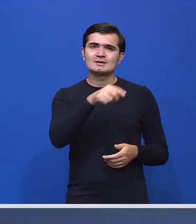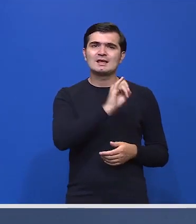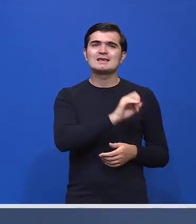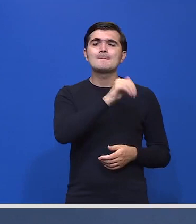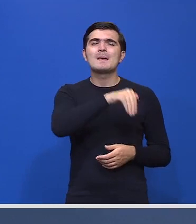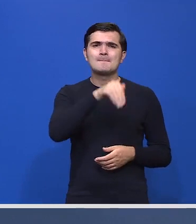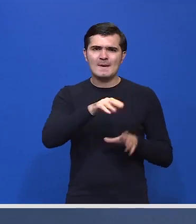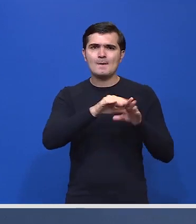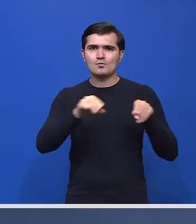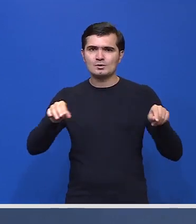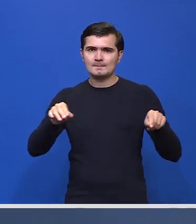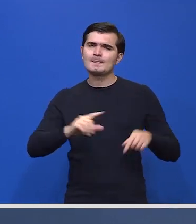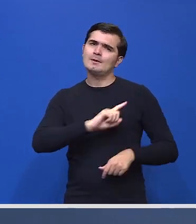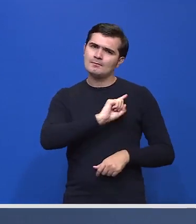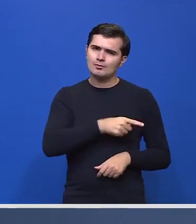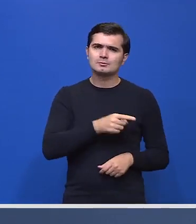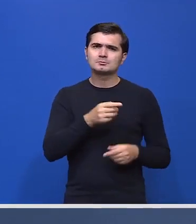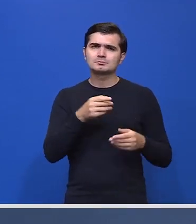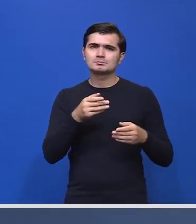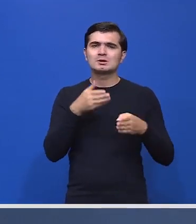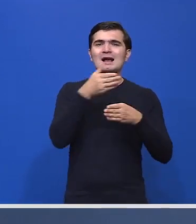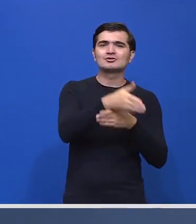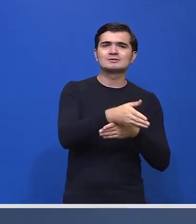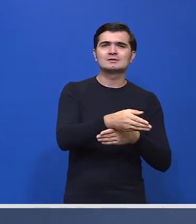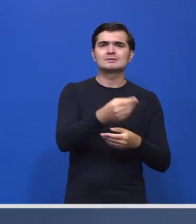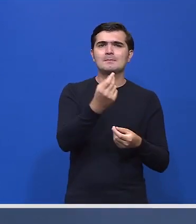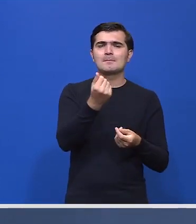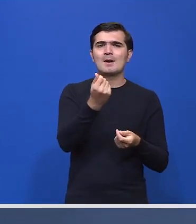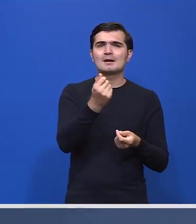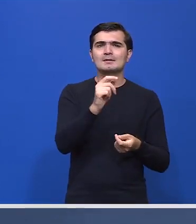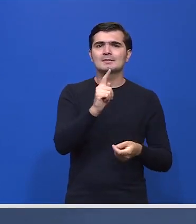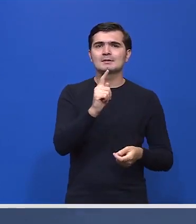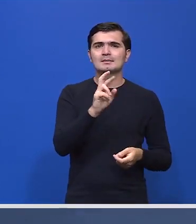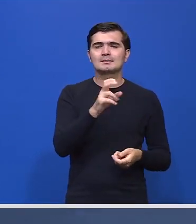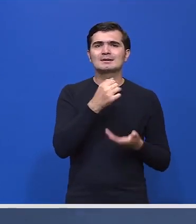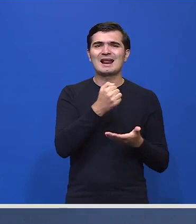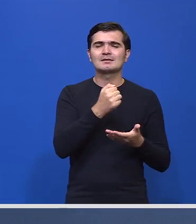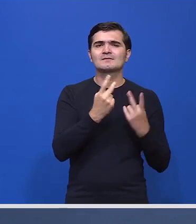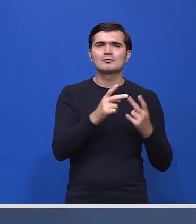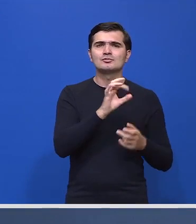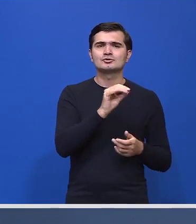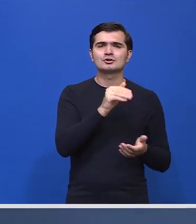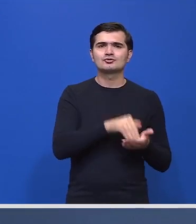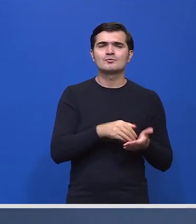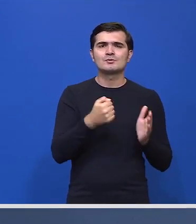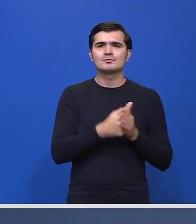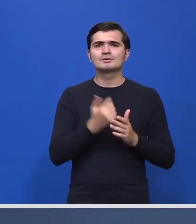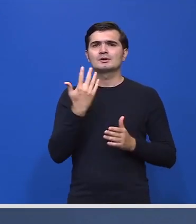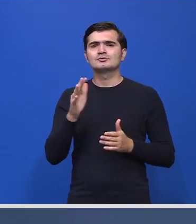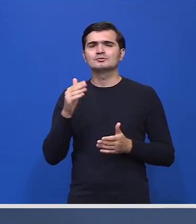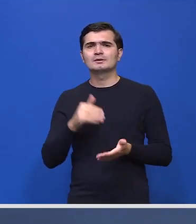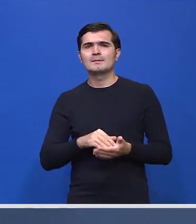IMM-urile vor putea accesa granturi cu valori cuprinse între 50.000 de euro și 500.000